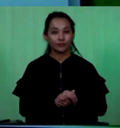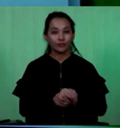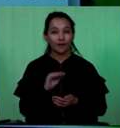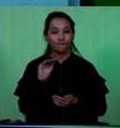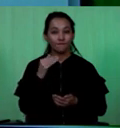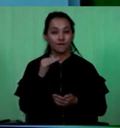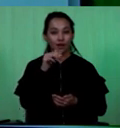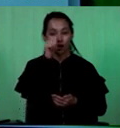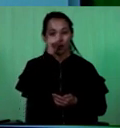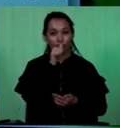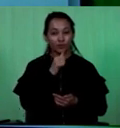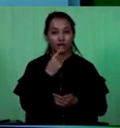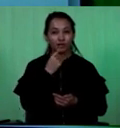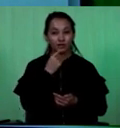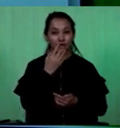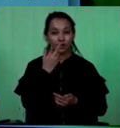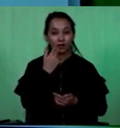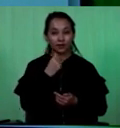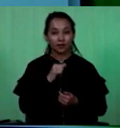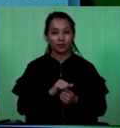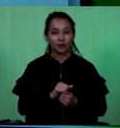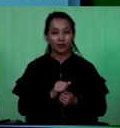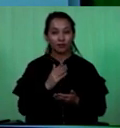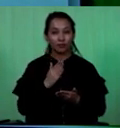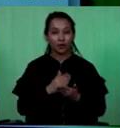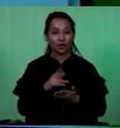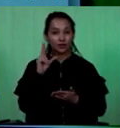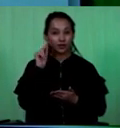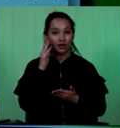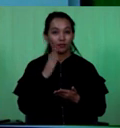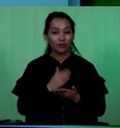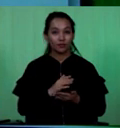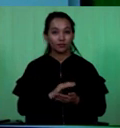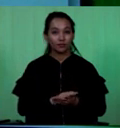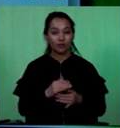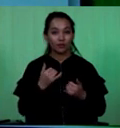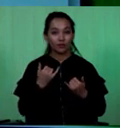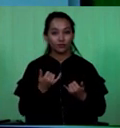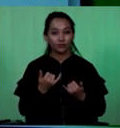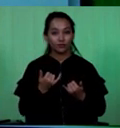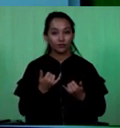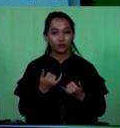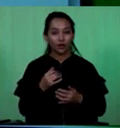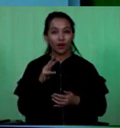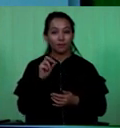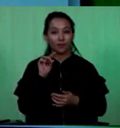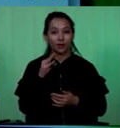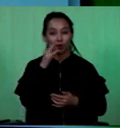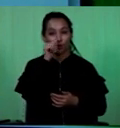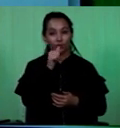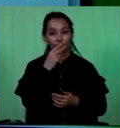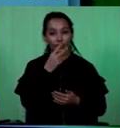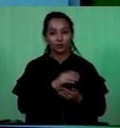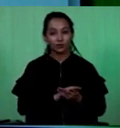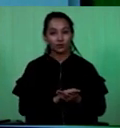Fevral oyimizda qizil rangda berilgan sanalarimiz bormi? Keling endi mart oyini ko'rib chiqsak.